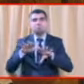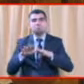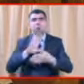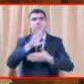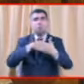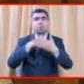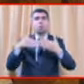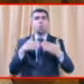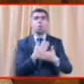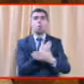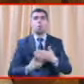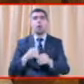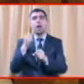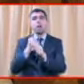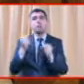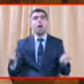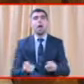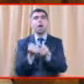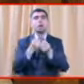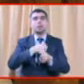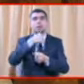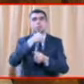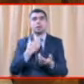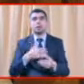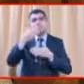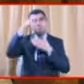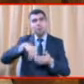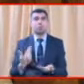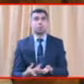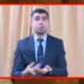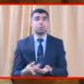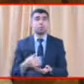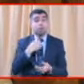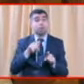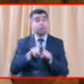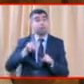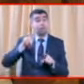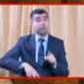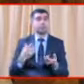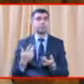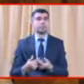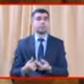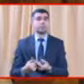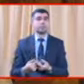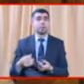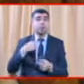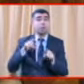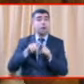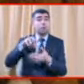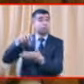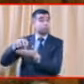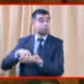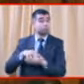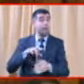واضحة المعالم بخصوص هذا الموضوع وبخصوص هذه الشريحة من المجتمع المغربي. فأغلبية الأقاليم